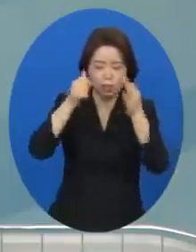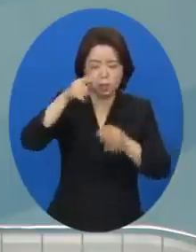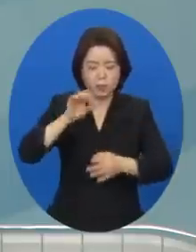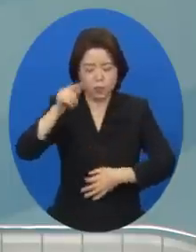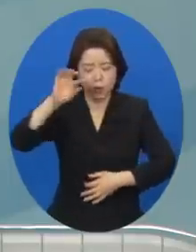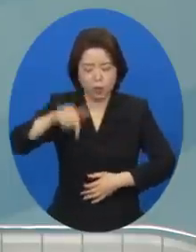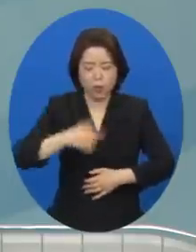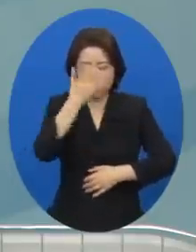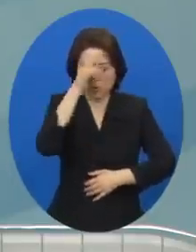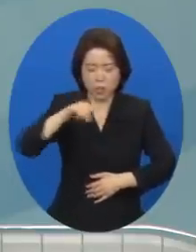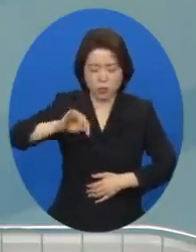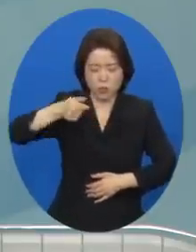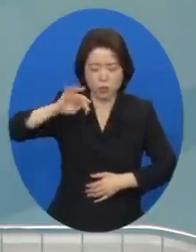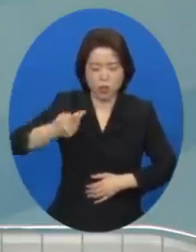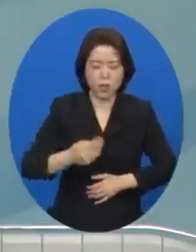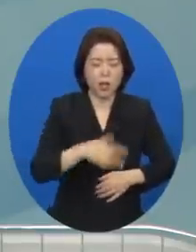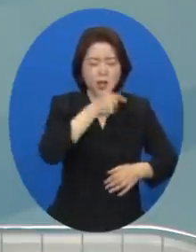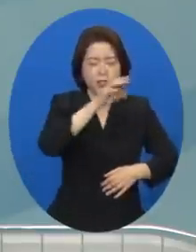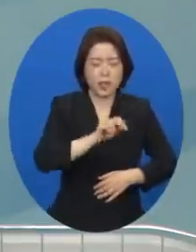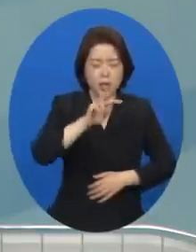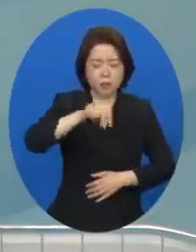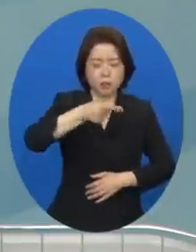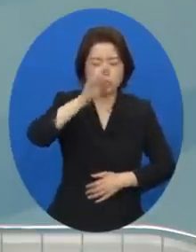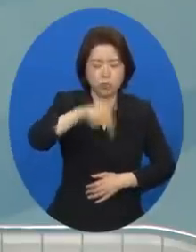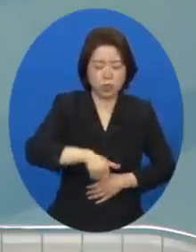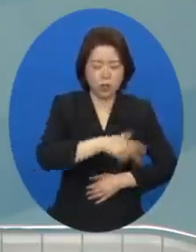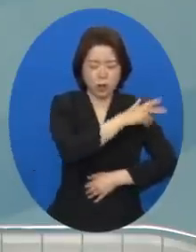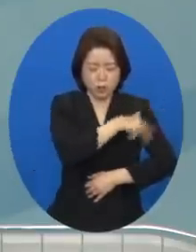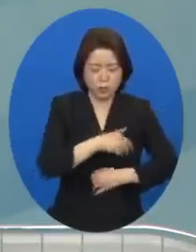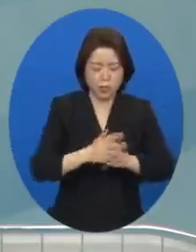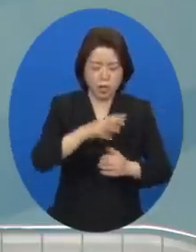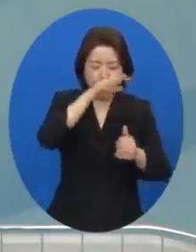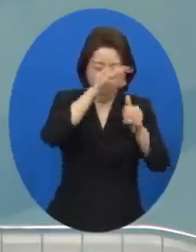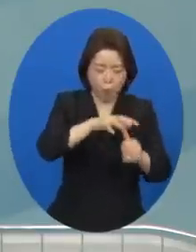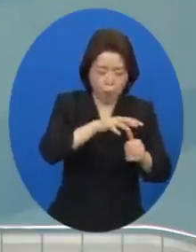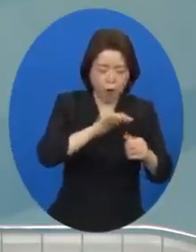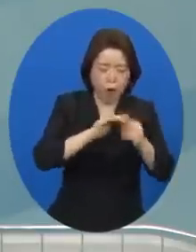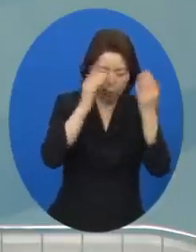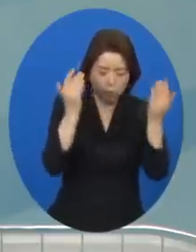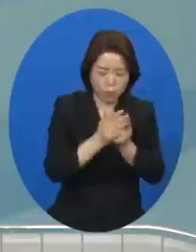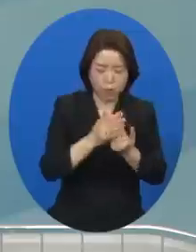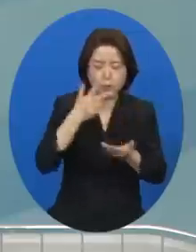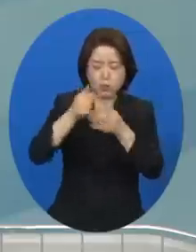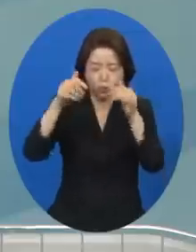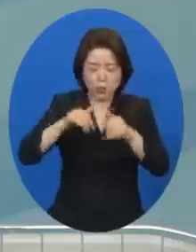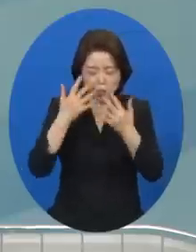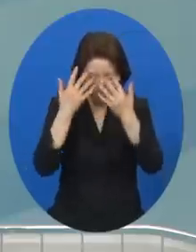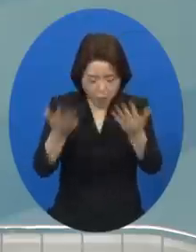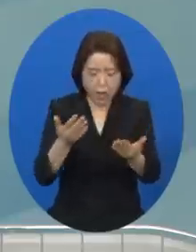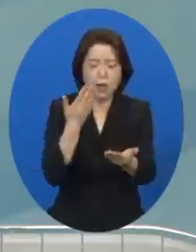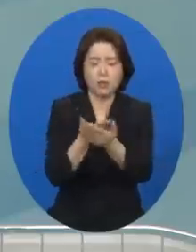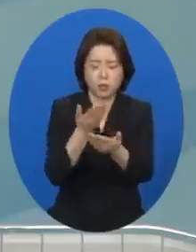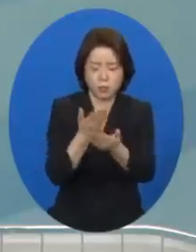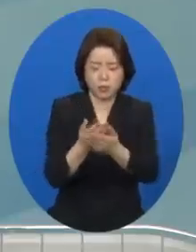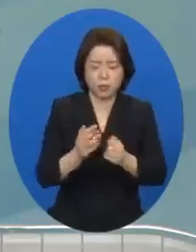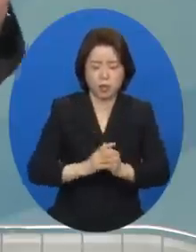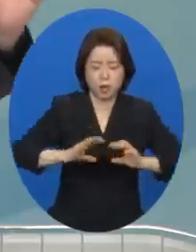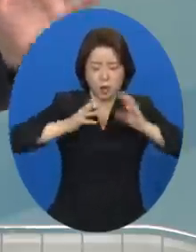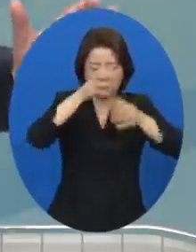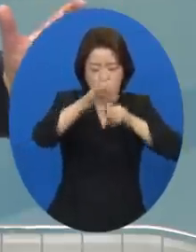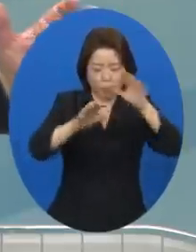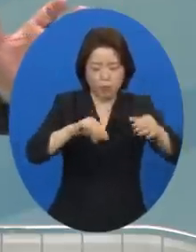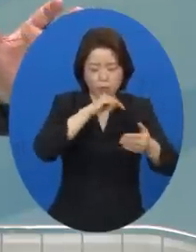목사님 최 총회 선교사 진장 분석 집사님 억류된 주의 종들이 다 석방 되게 하소서 전세계의